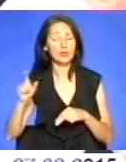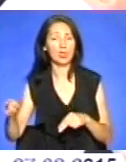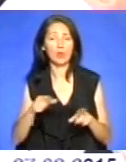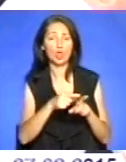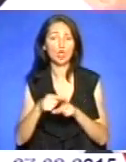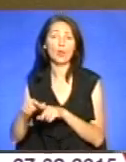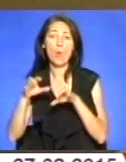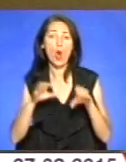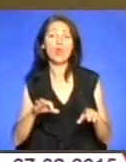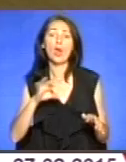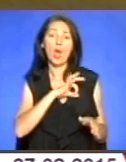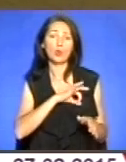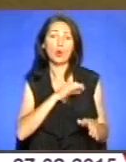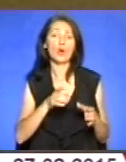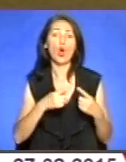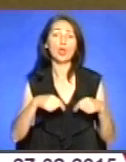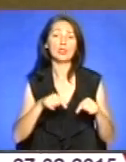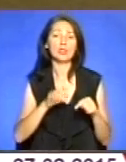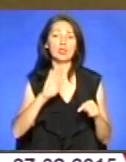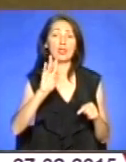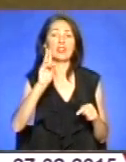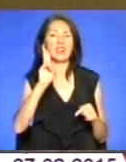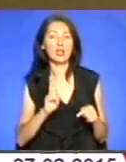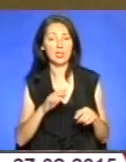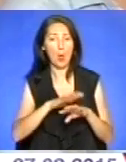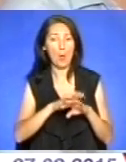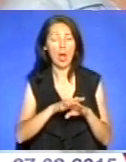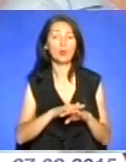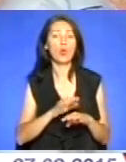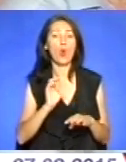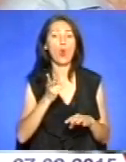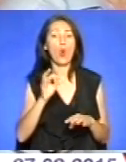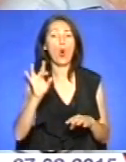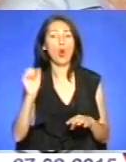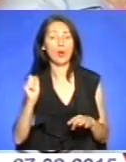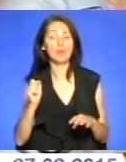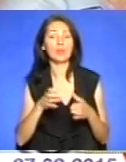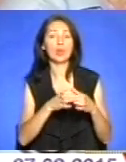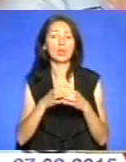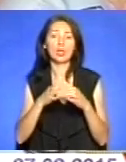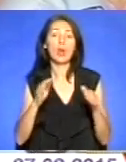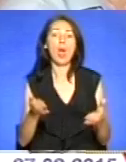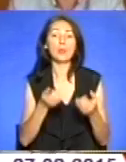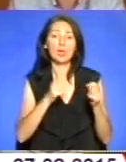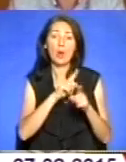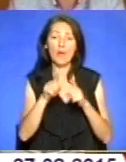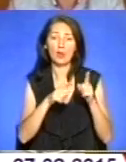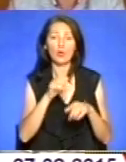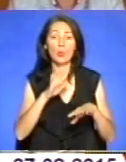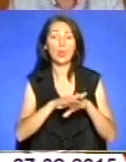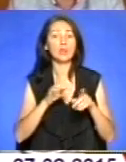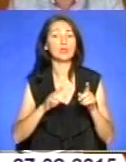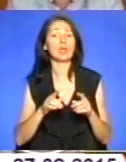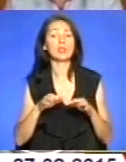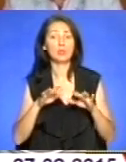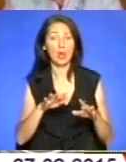профспілкової організації управління Нацбанку України в області Олени Король, колектив підтримав реформи у банківській галузі і зрозумів, що скорочення неминуче. Та